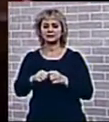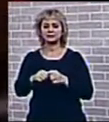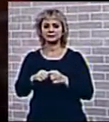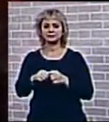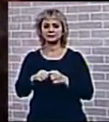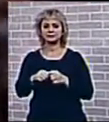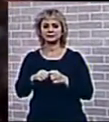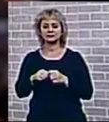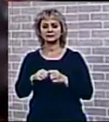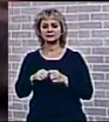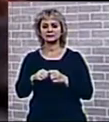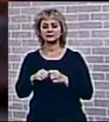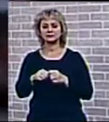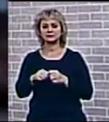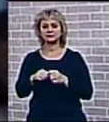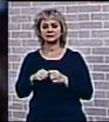возрастать.